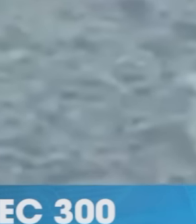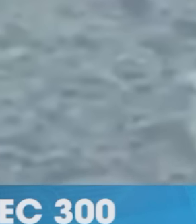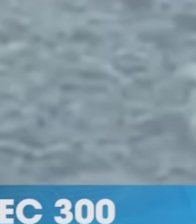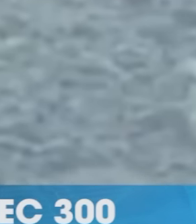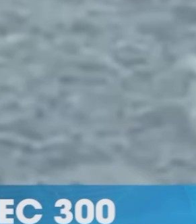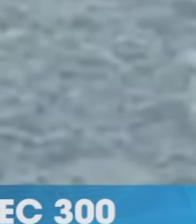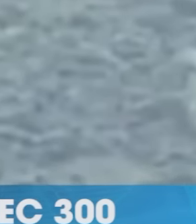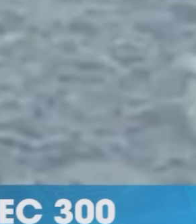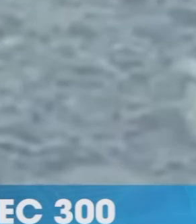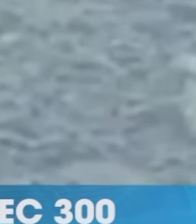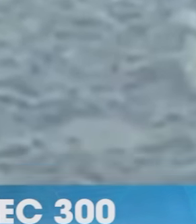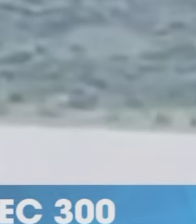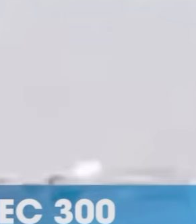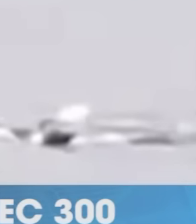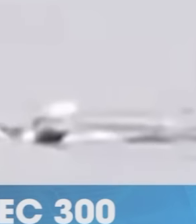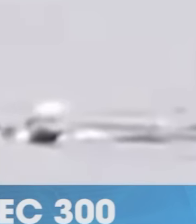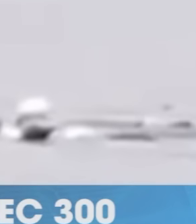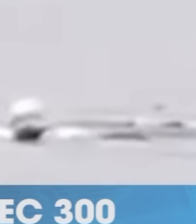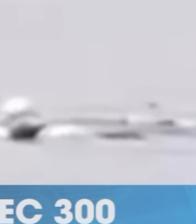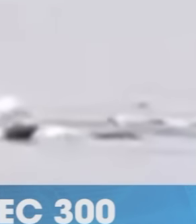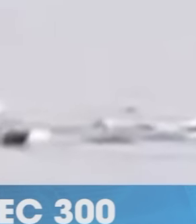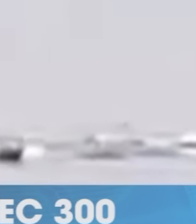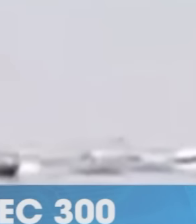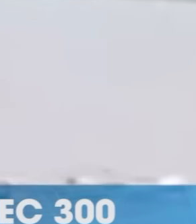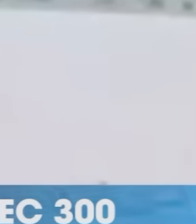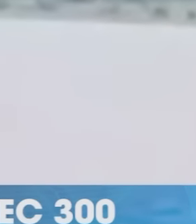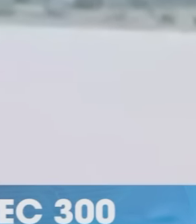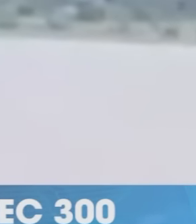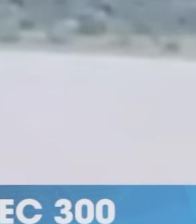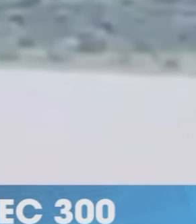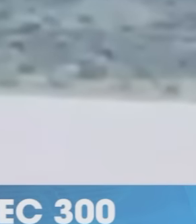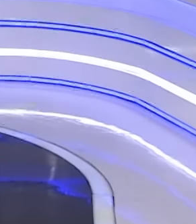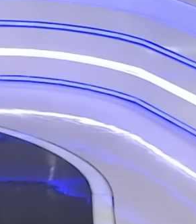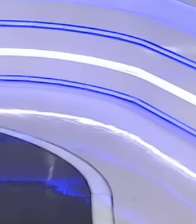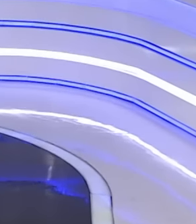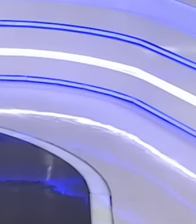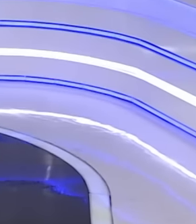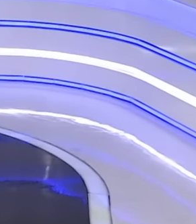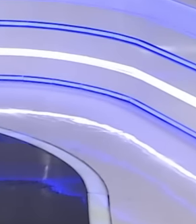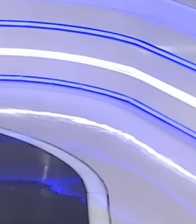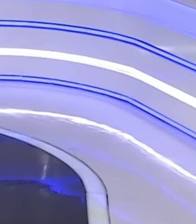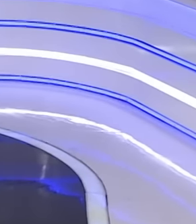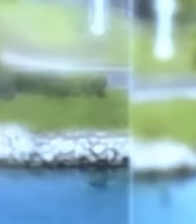du Congo. La baleinière avait à son bord environ 300 personnes.